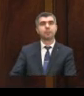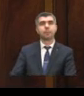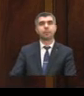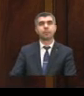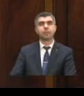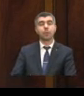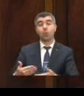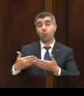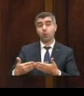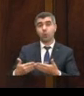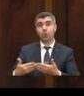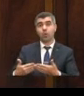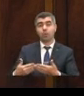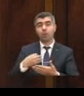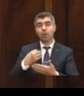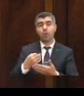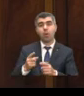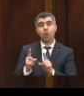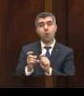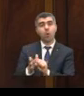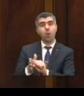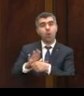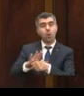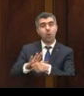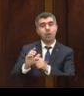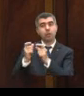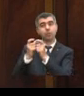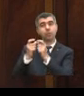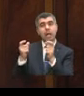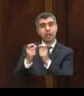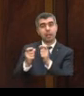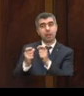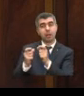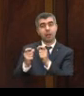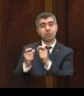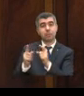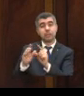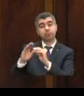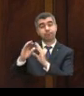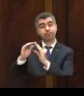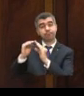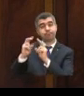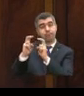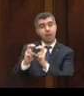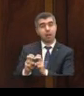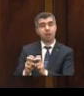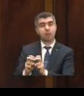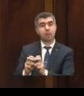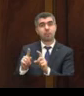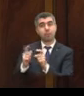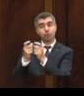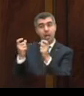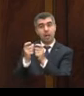اليوم كيقولوا بأن كورونا غادا تقتل الشركات أكثر ما تقتل الإنسان، ولا قتلت شركة السيد